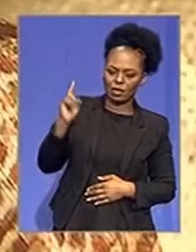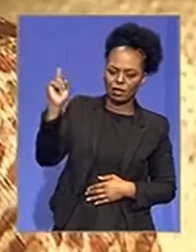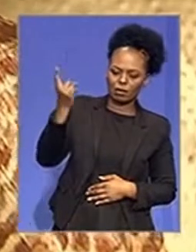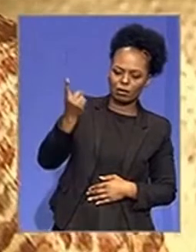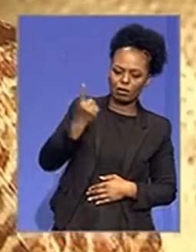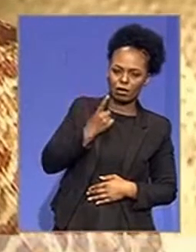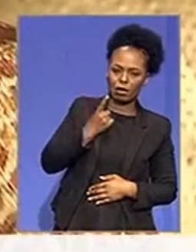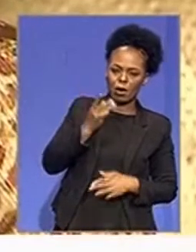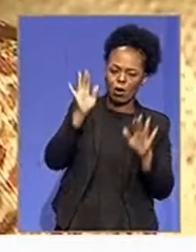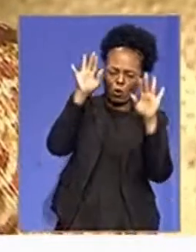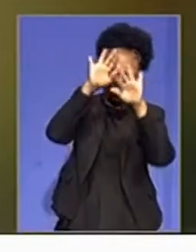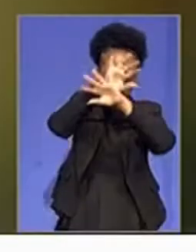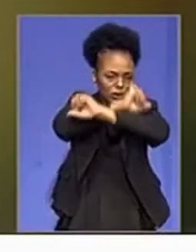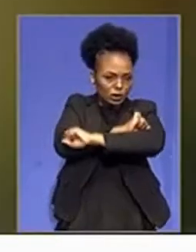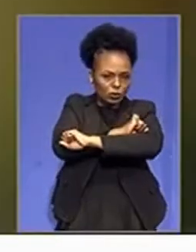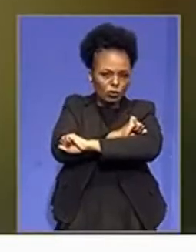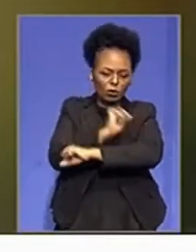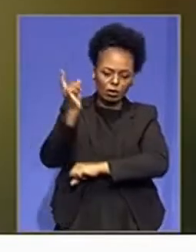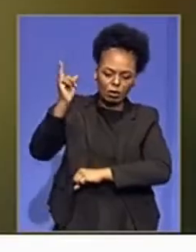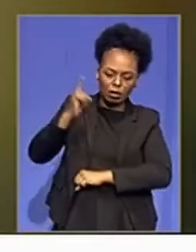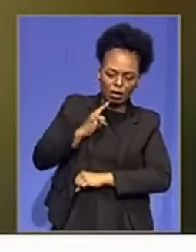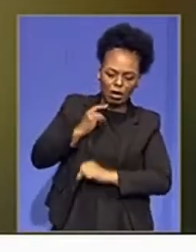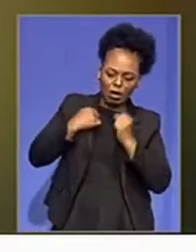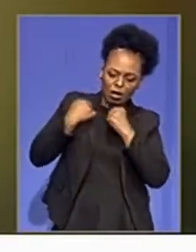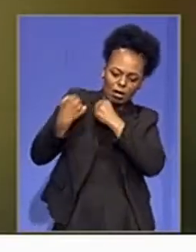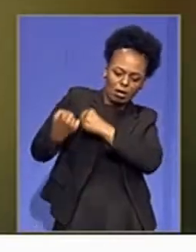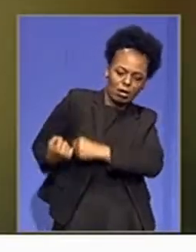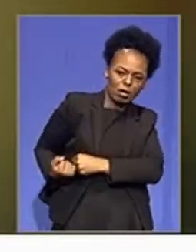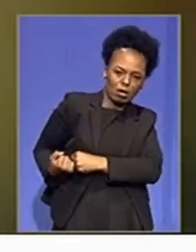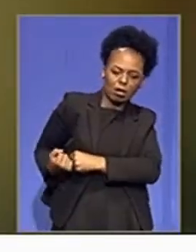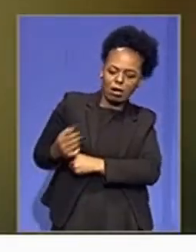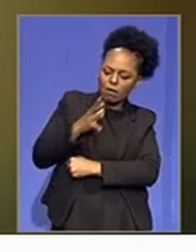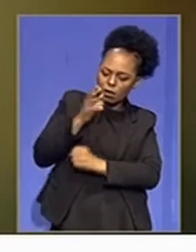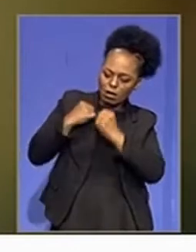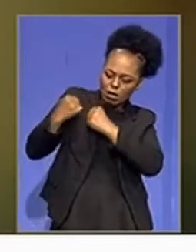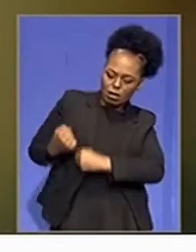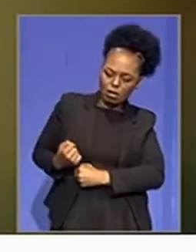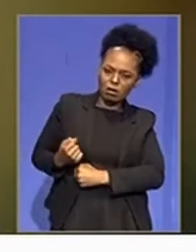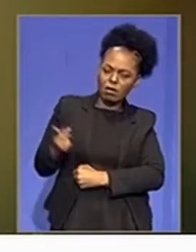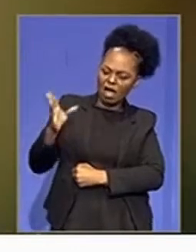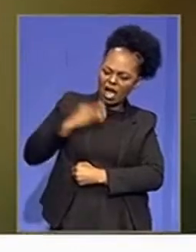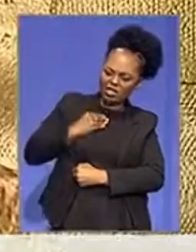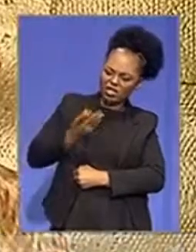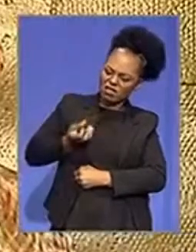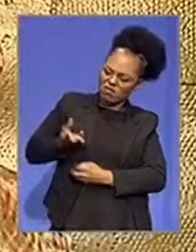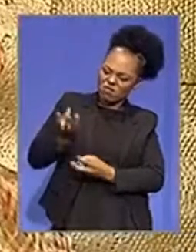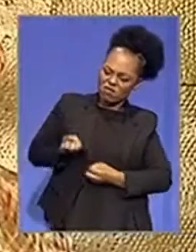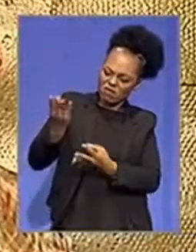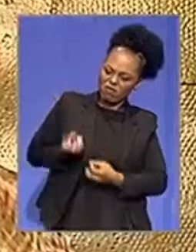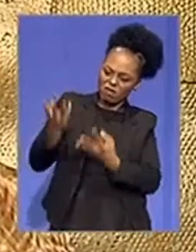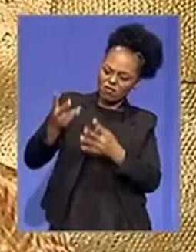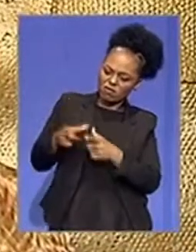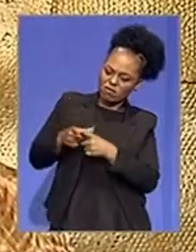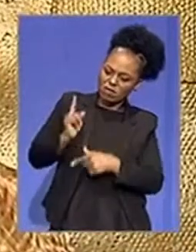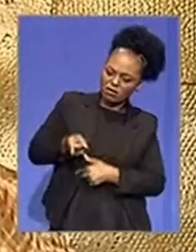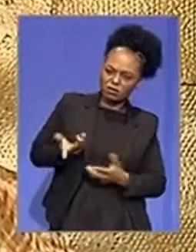bosiu. Bolele dikobo. Ga tlo mangata. Nke mbule mo. Hai tlisa wena. Nana fela. Hloko bo jwalo.